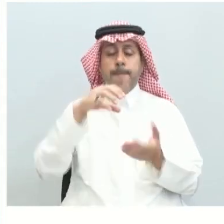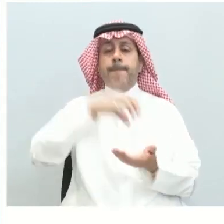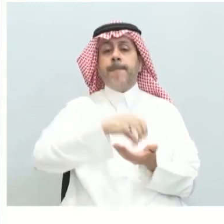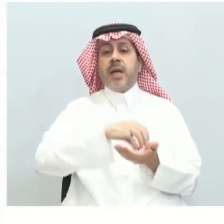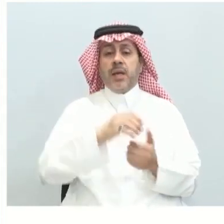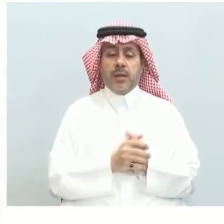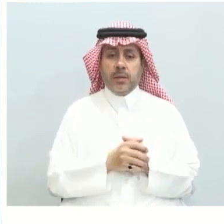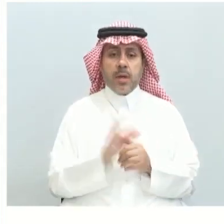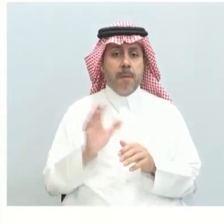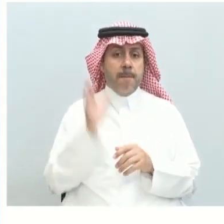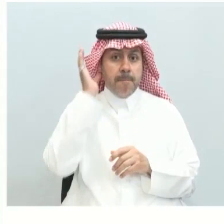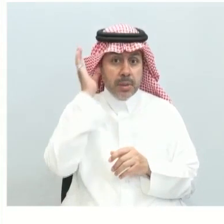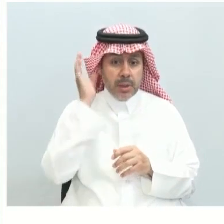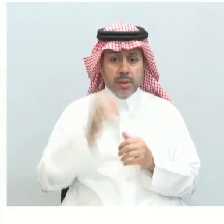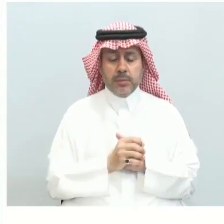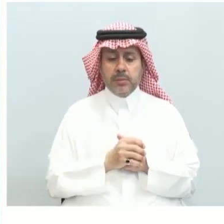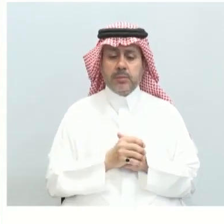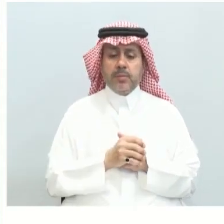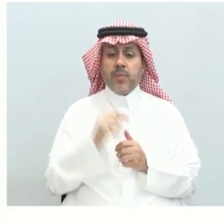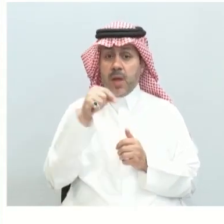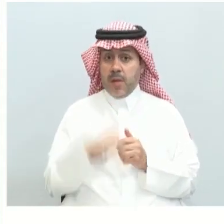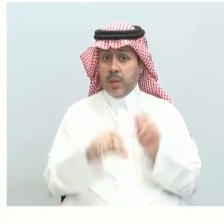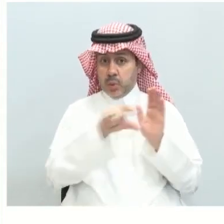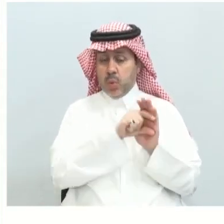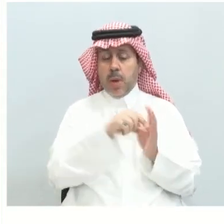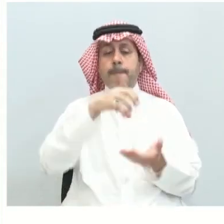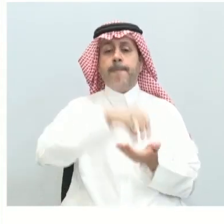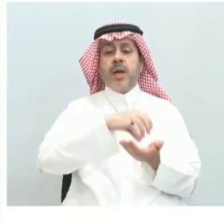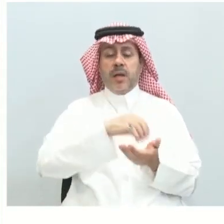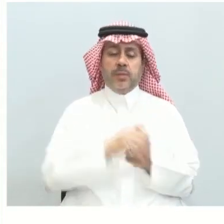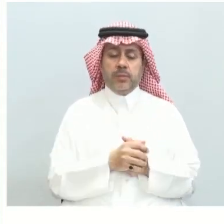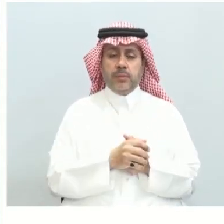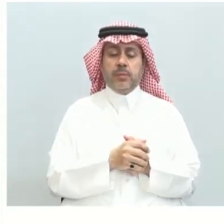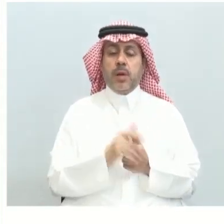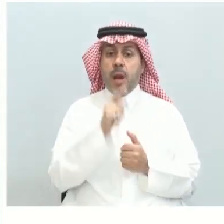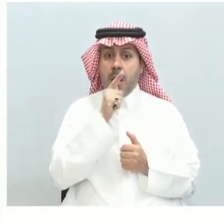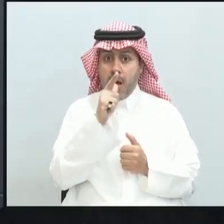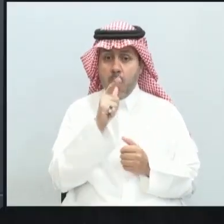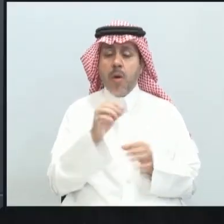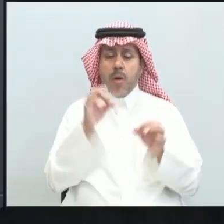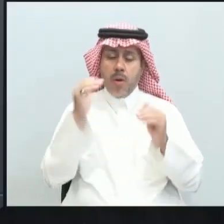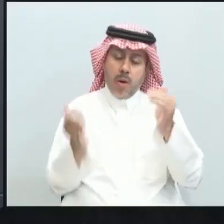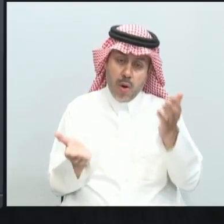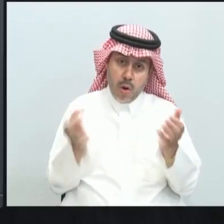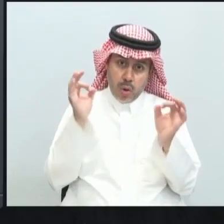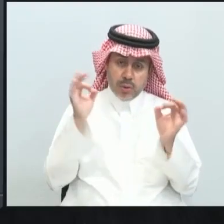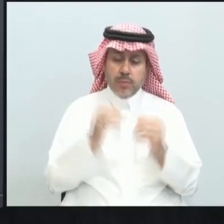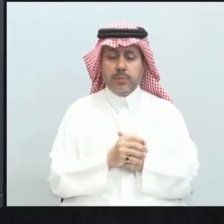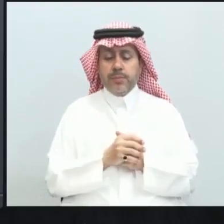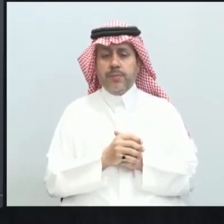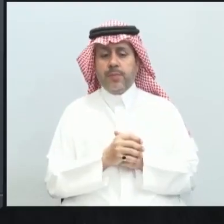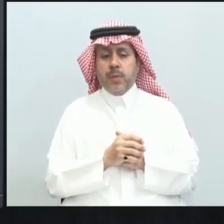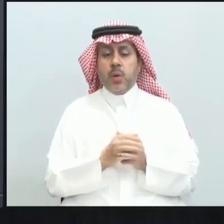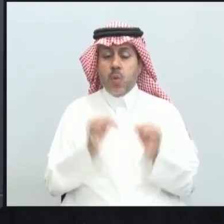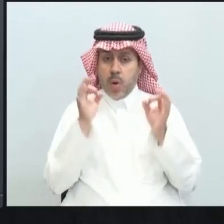مدنيه طبعا ان هذه السوره سوره مكيه على القول الراجح ولابد ان نؤكد